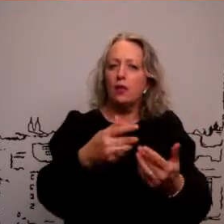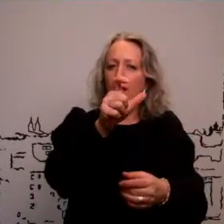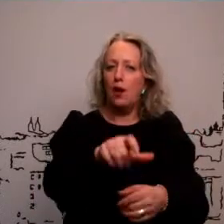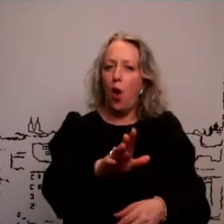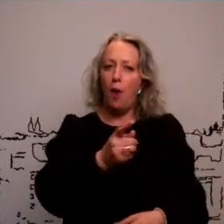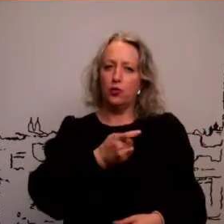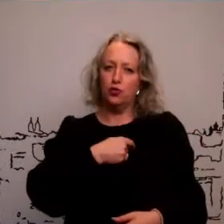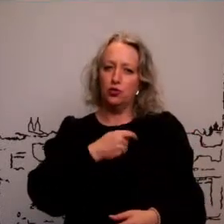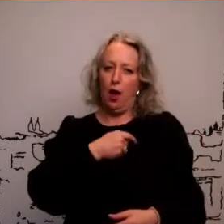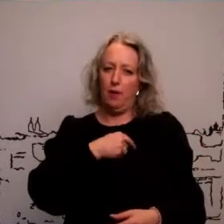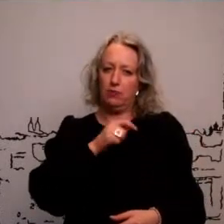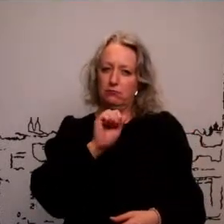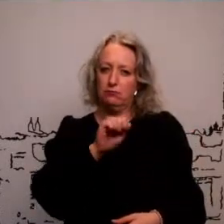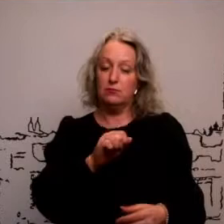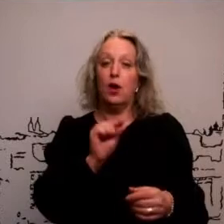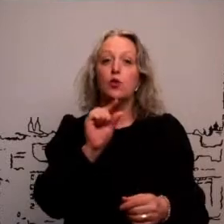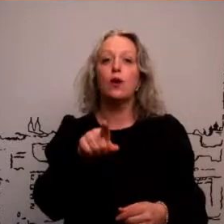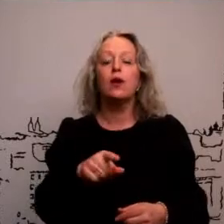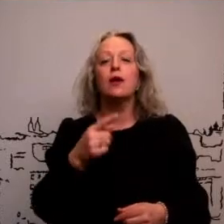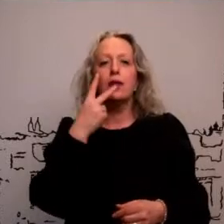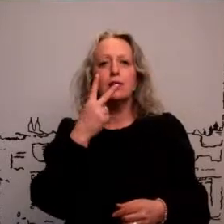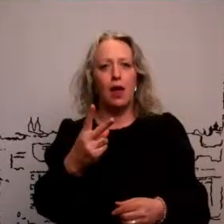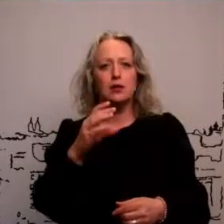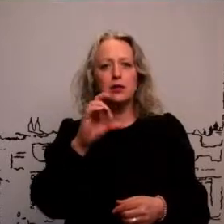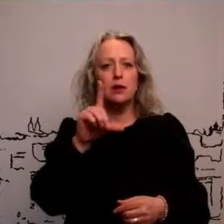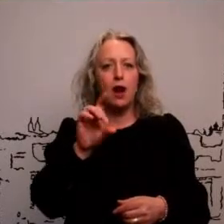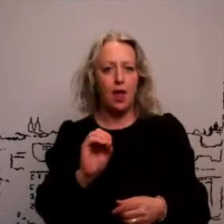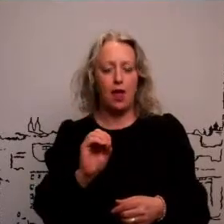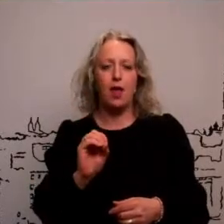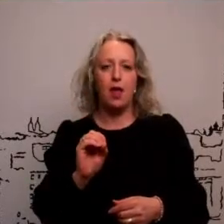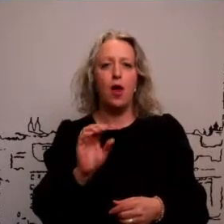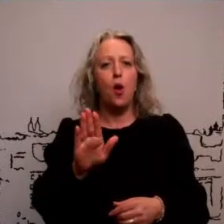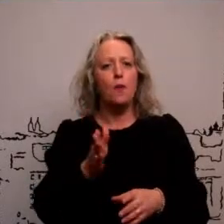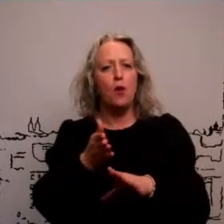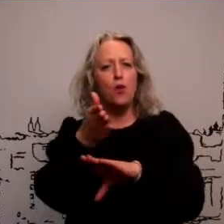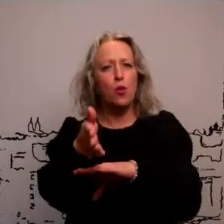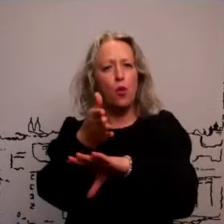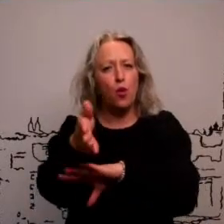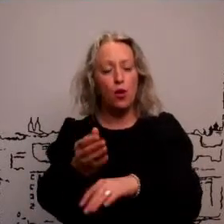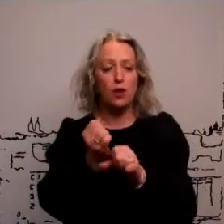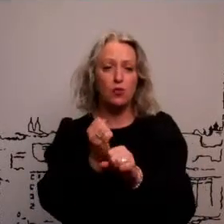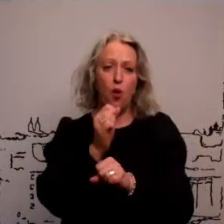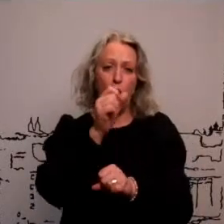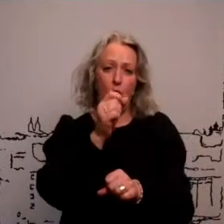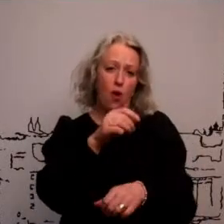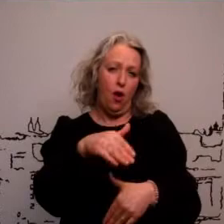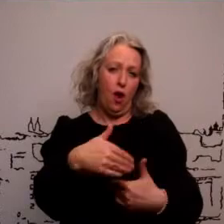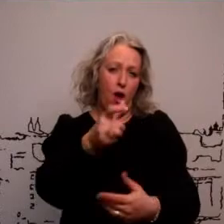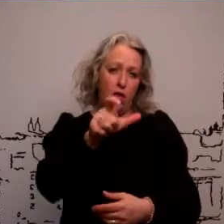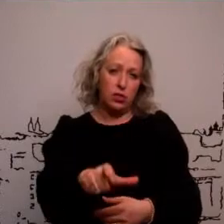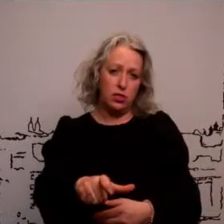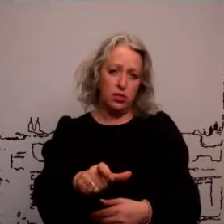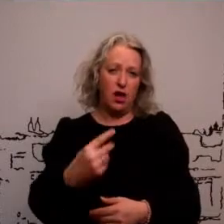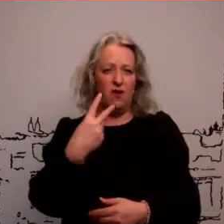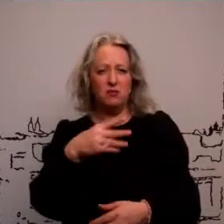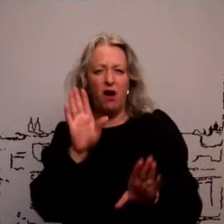ka, Sirle, teie näete neid inimesi silmas silma, kes tulevad teie juurde noh, tööandja silmis võib-olla sellise noh,